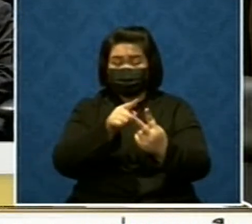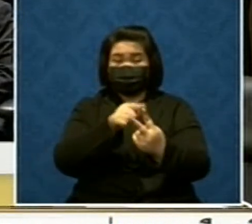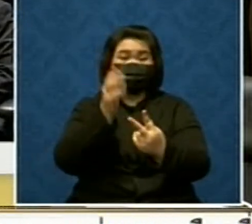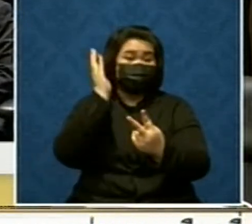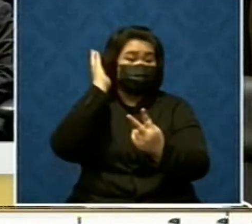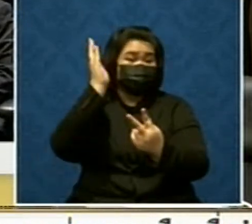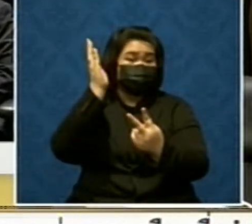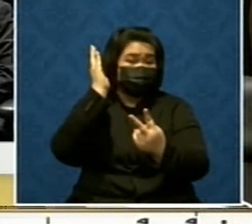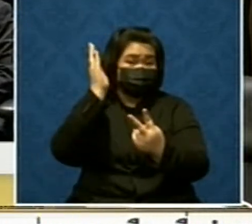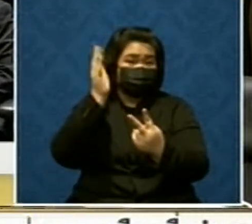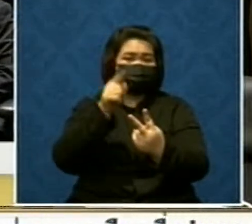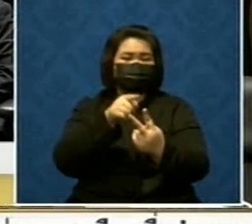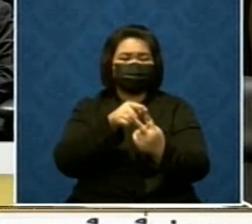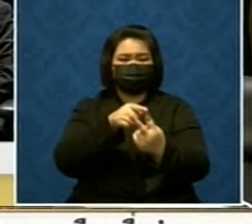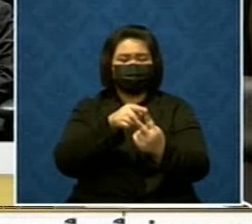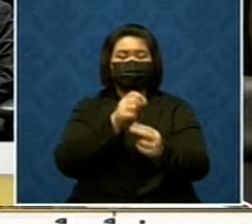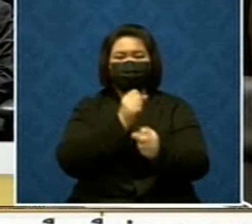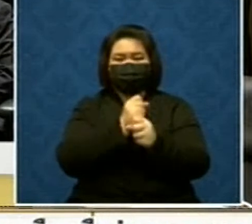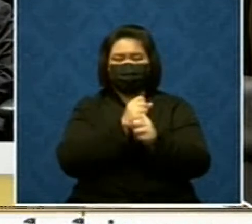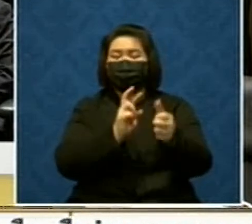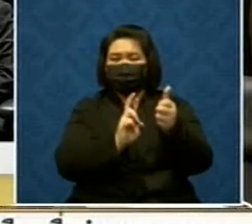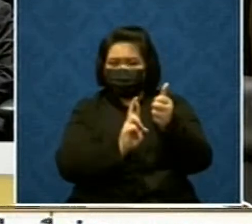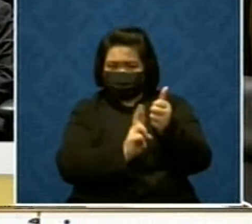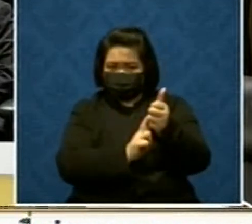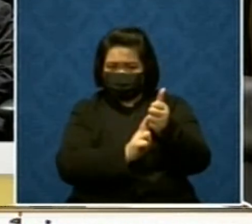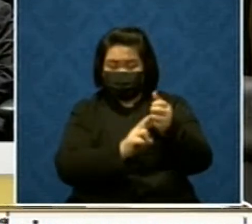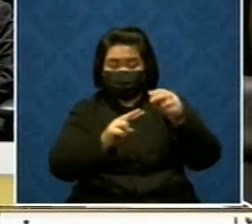แรกเป็นรองสารวัตรฝ